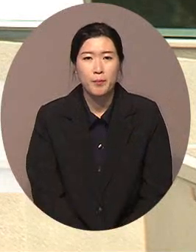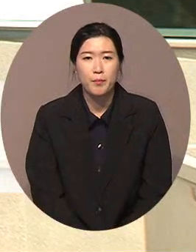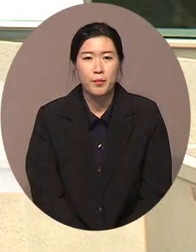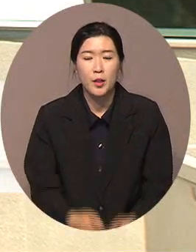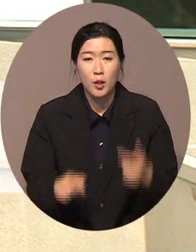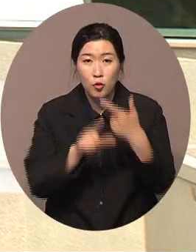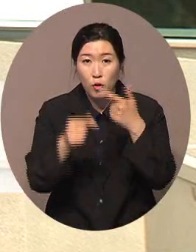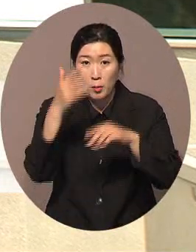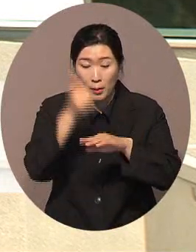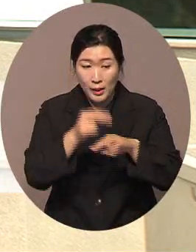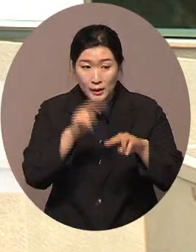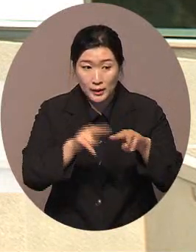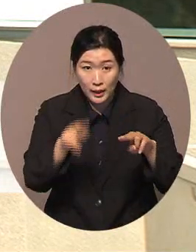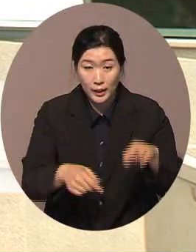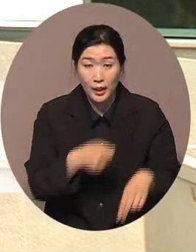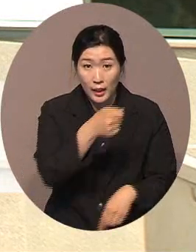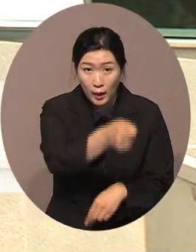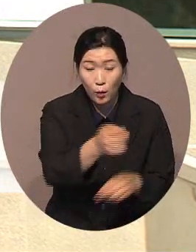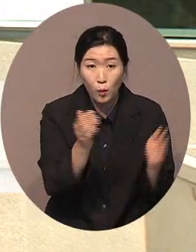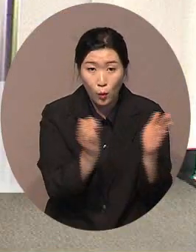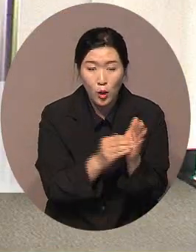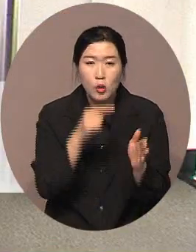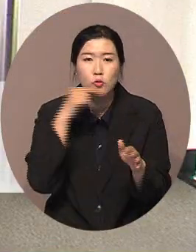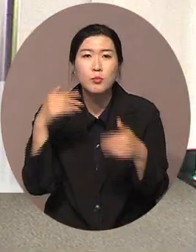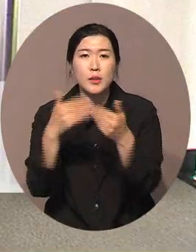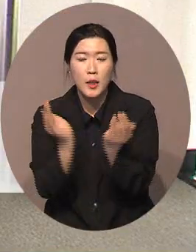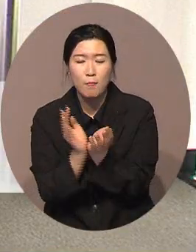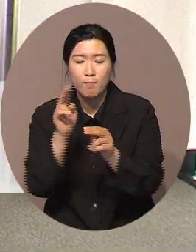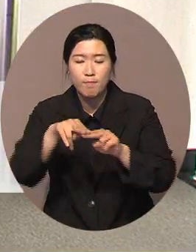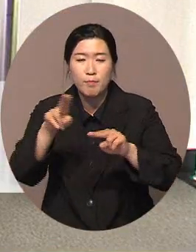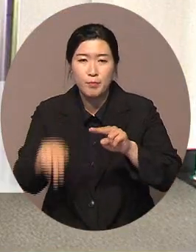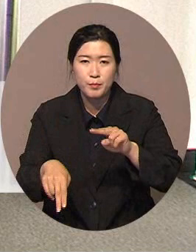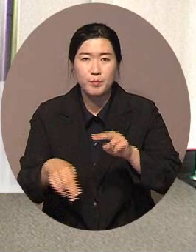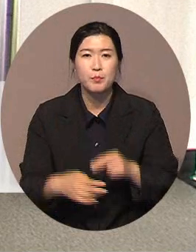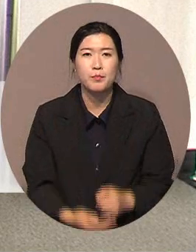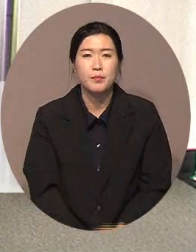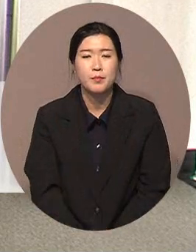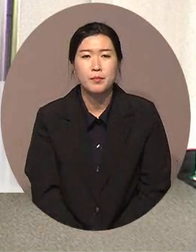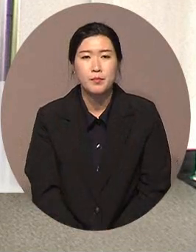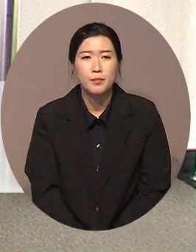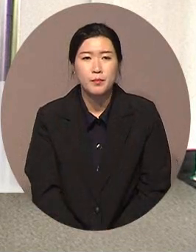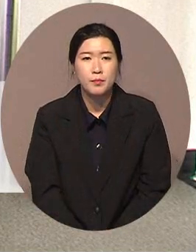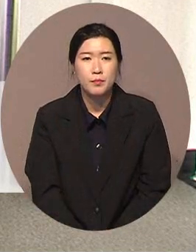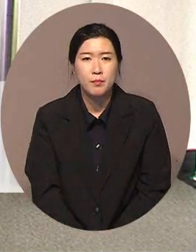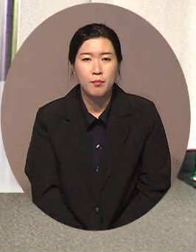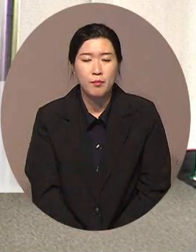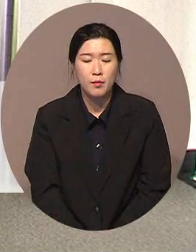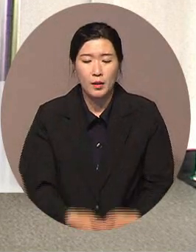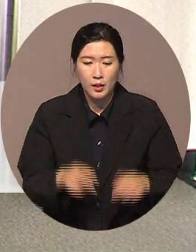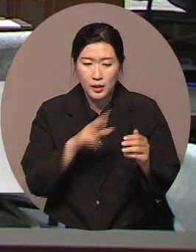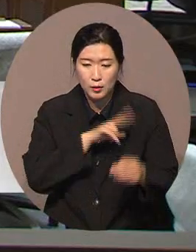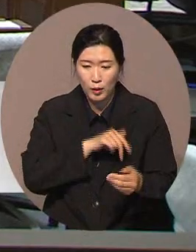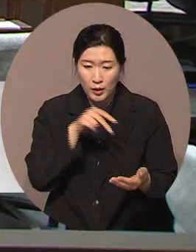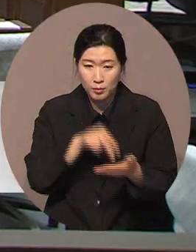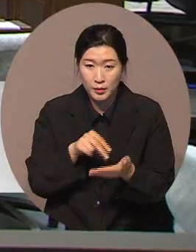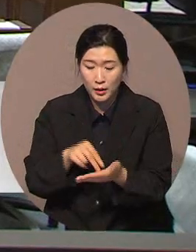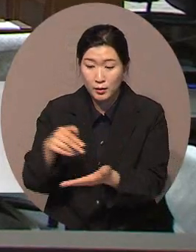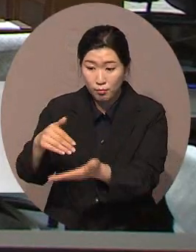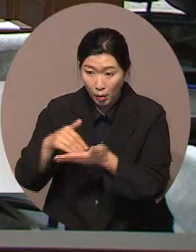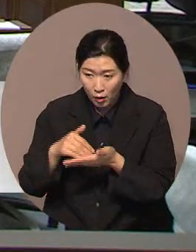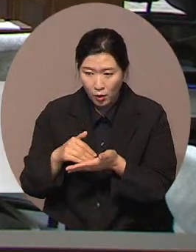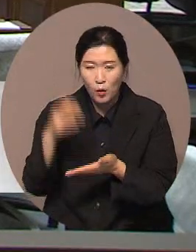사퇴소를 제출한데 이어 소속 정당이었던 국민의 힘에서도 탈당했습니다 금산군 의회는 심의장의